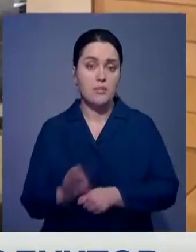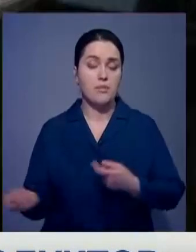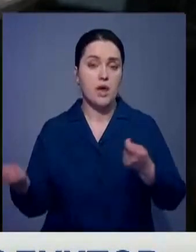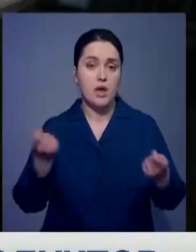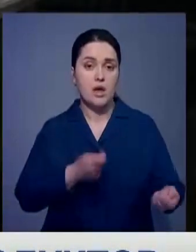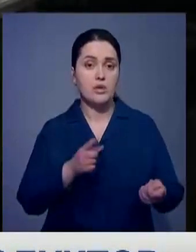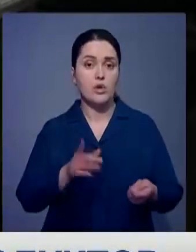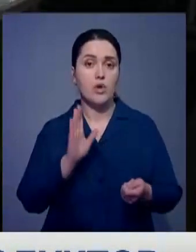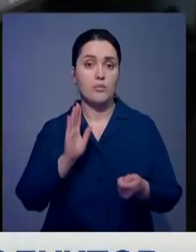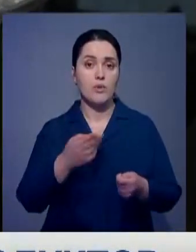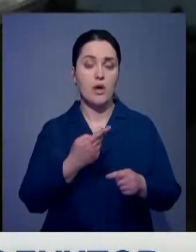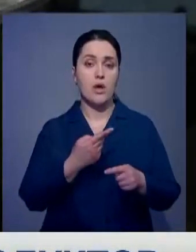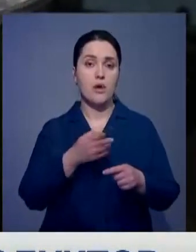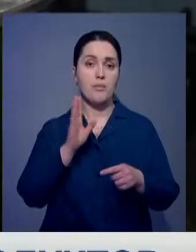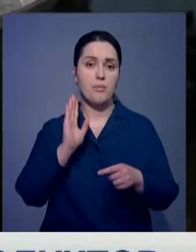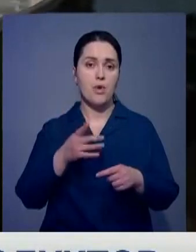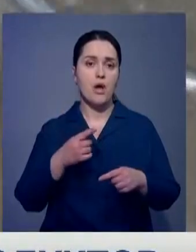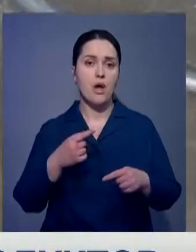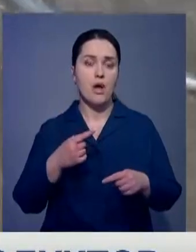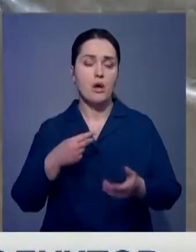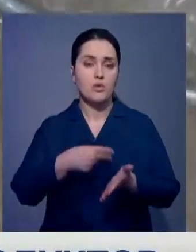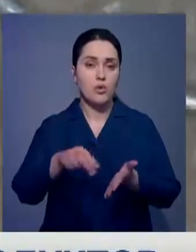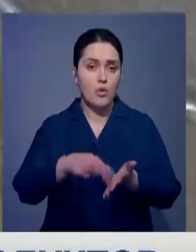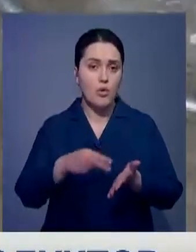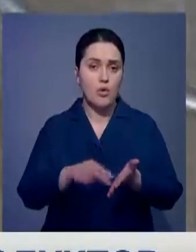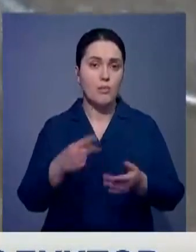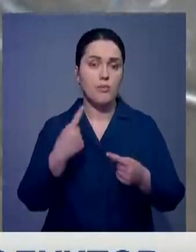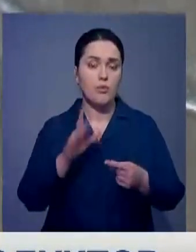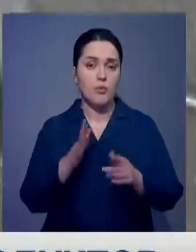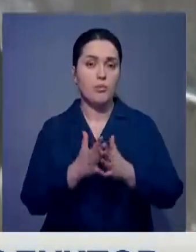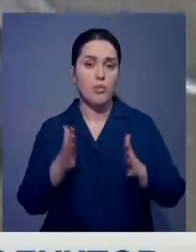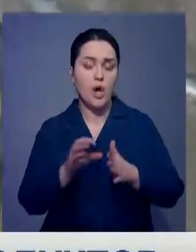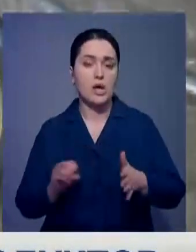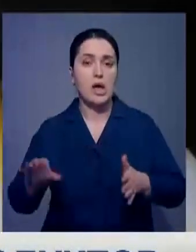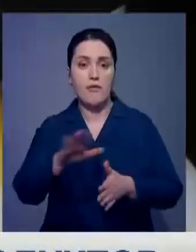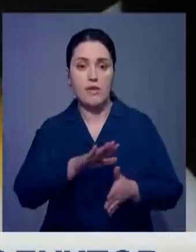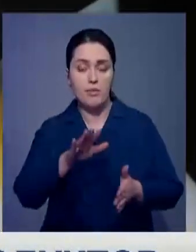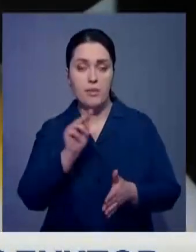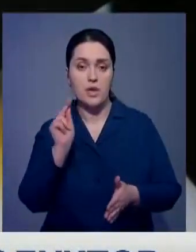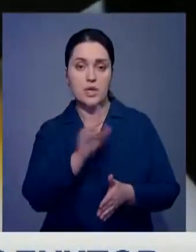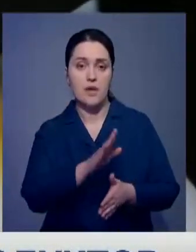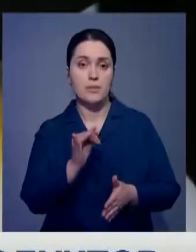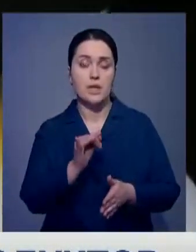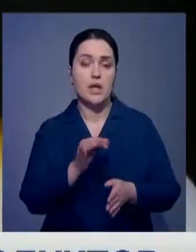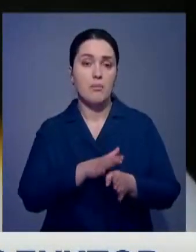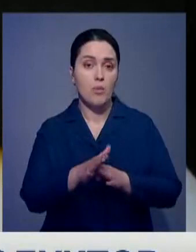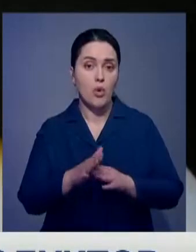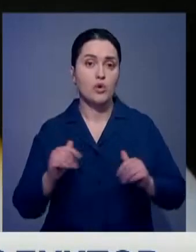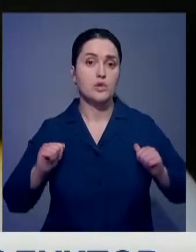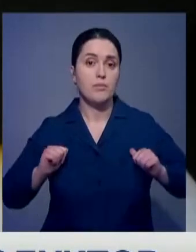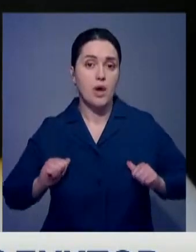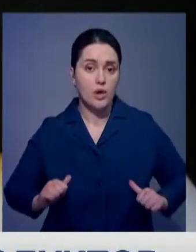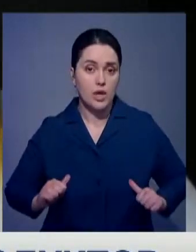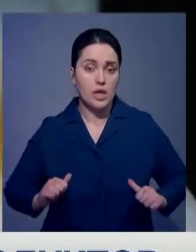ресторанной сети планирует перезагрузку системы закупок с ориентиром в сторону европейских поставщиков. И для полного успокоения своих